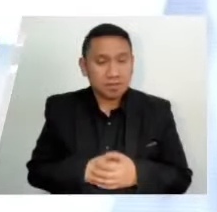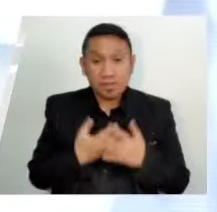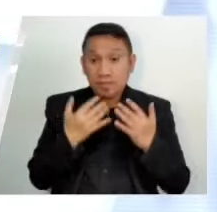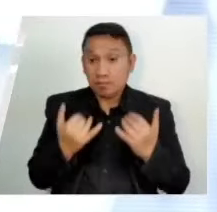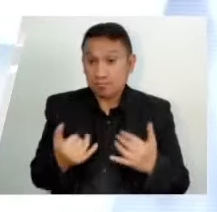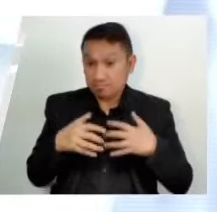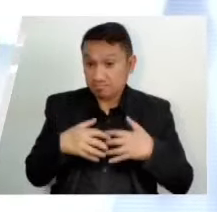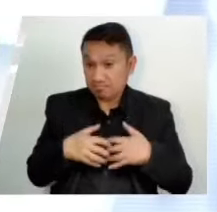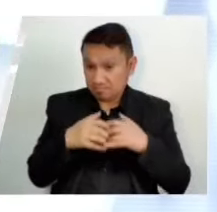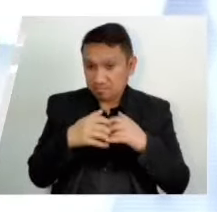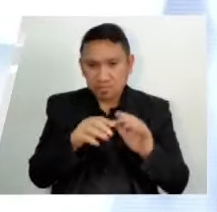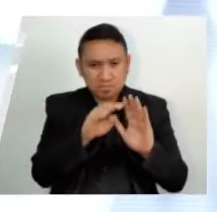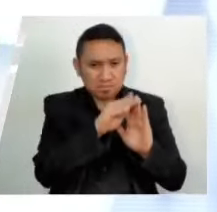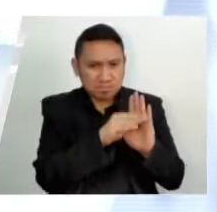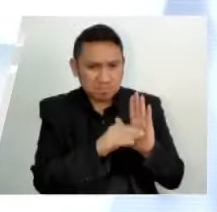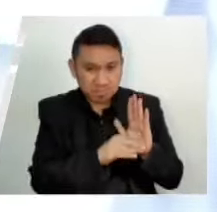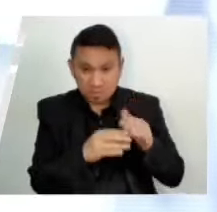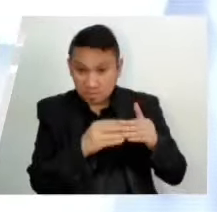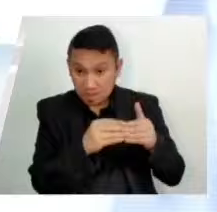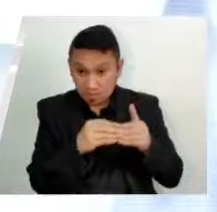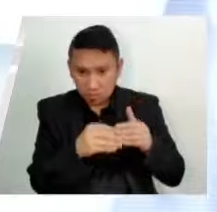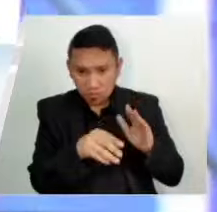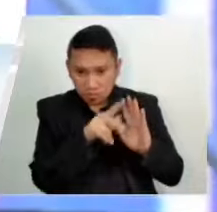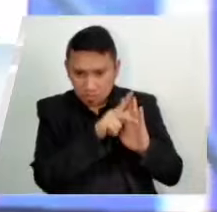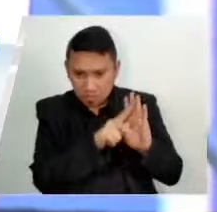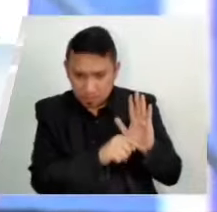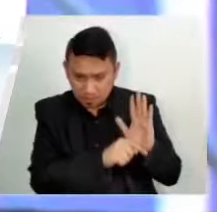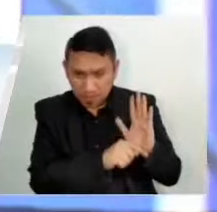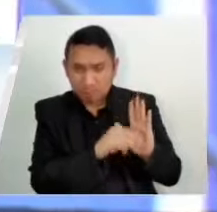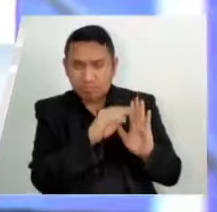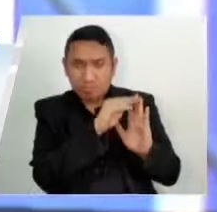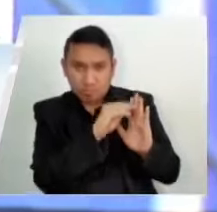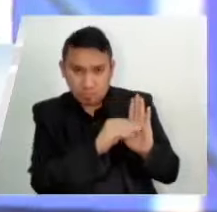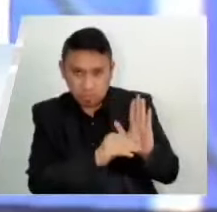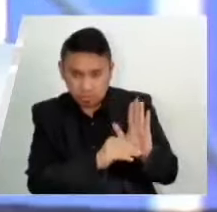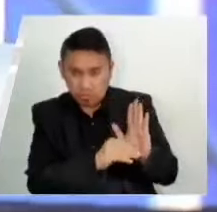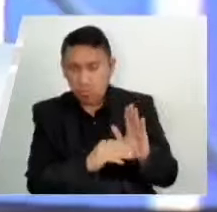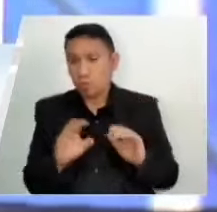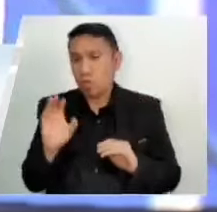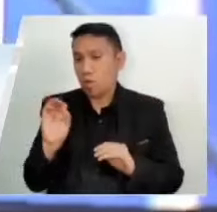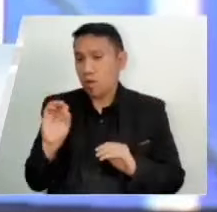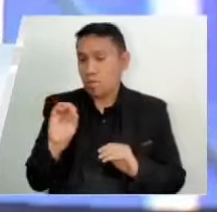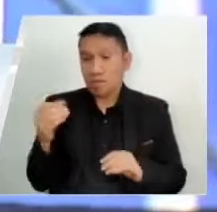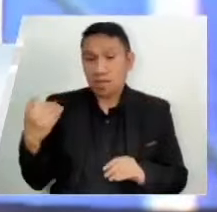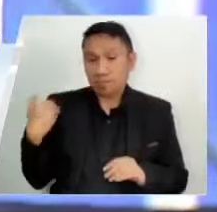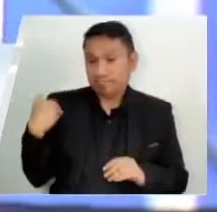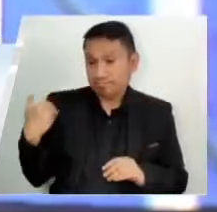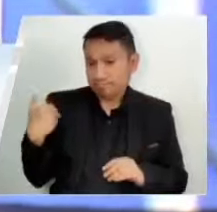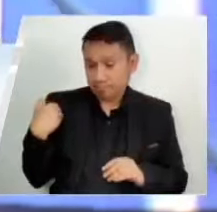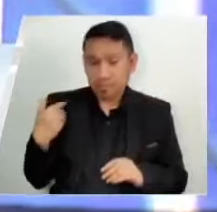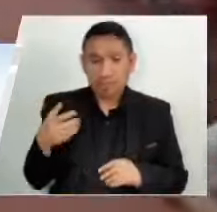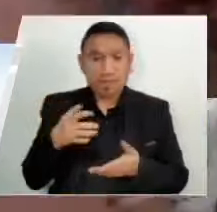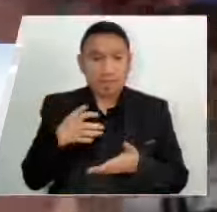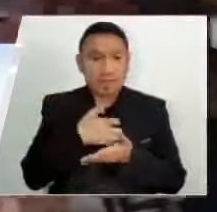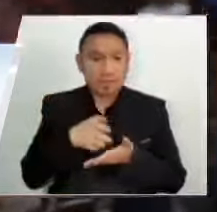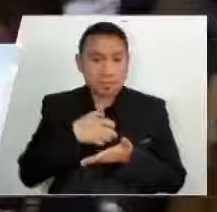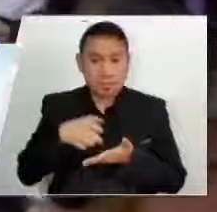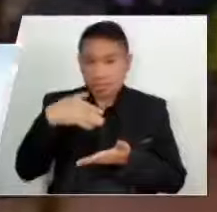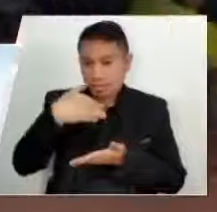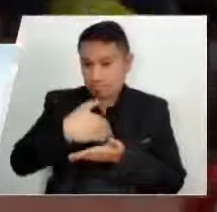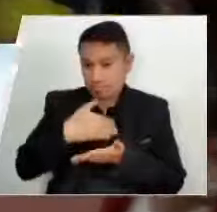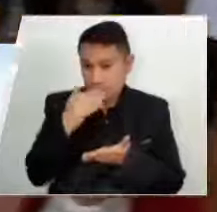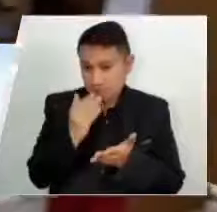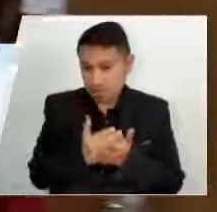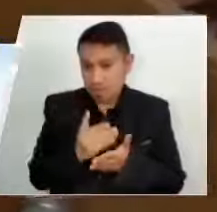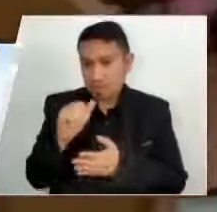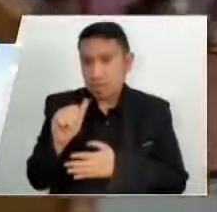guidelines kaya ayon kay DSWD Secretary Rex Gatchalian, wala pa ni isang kusing ang nagasto sa budget ng AKAP. Wala pa